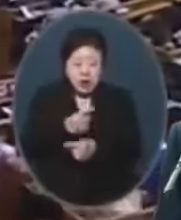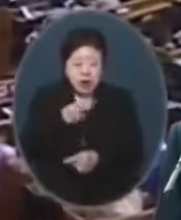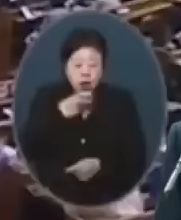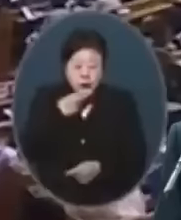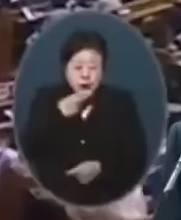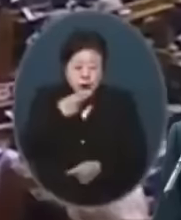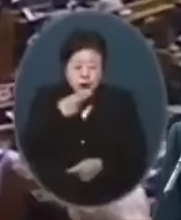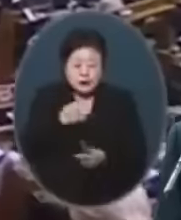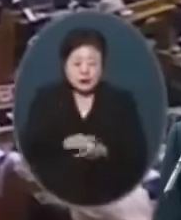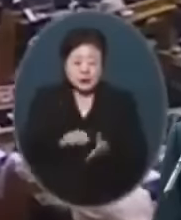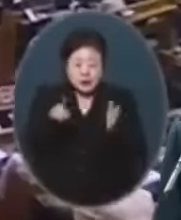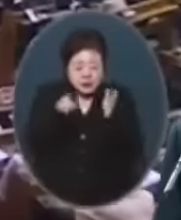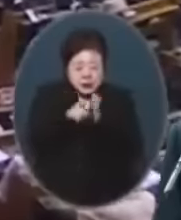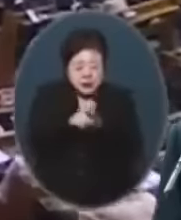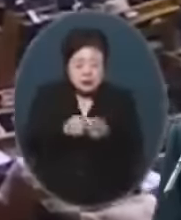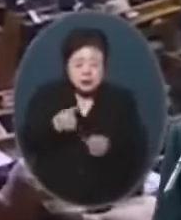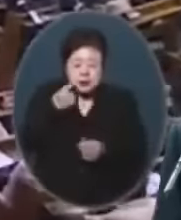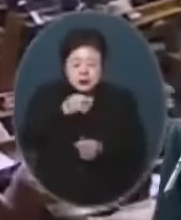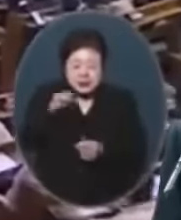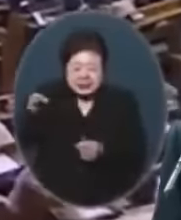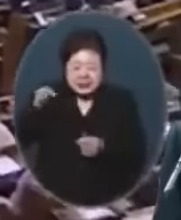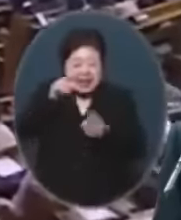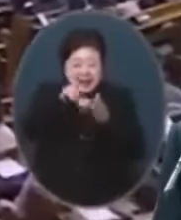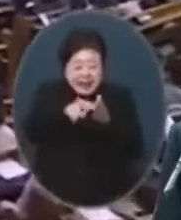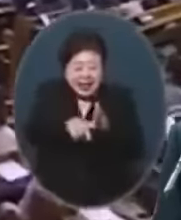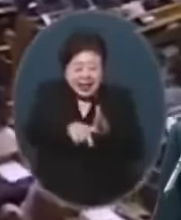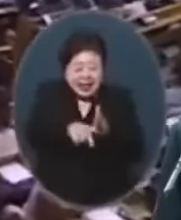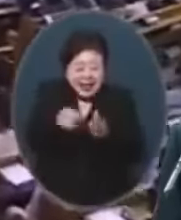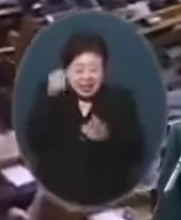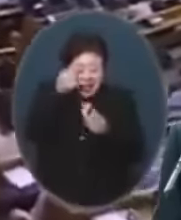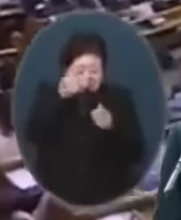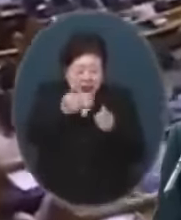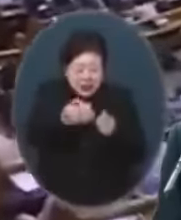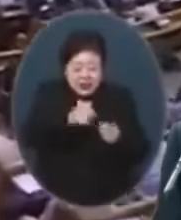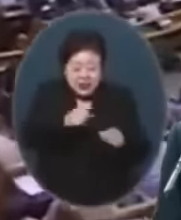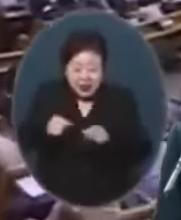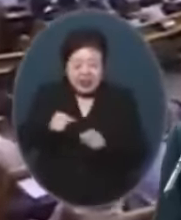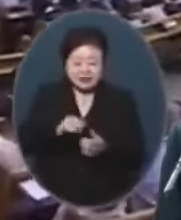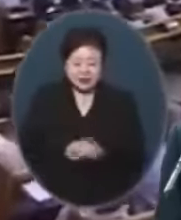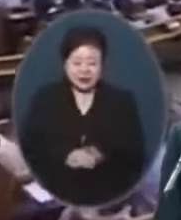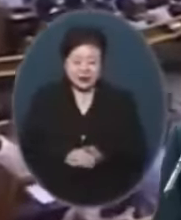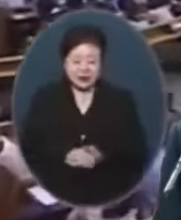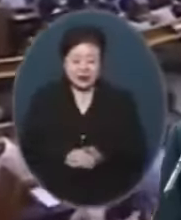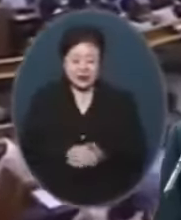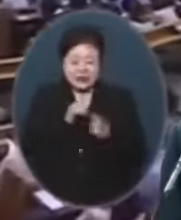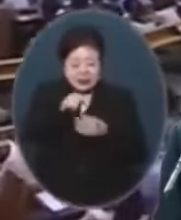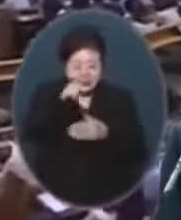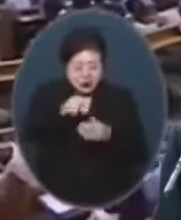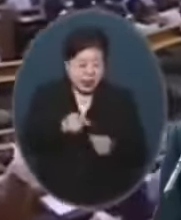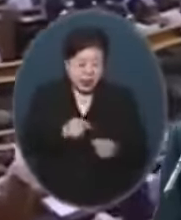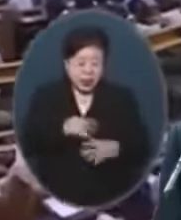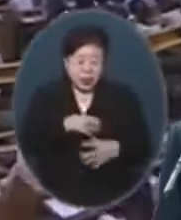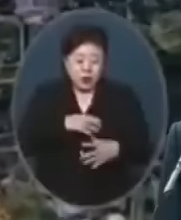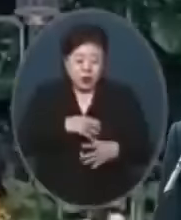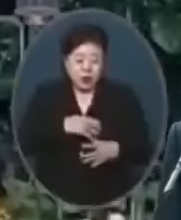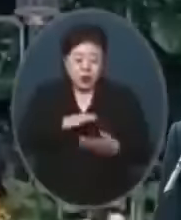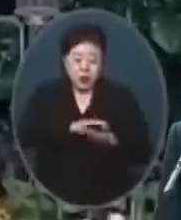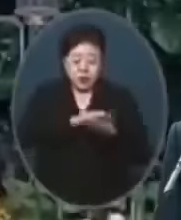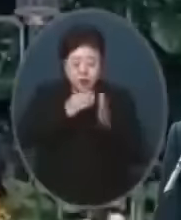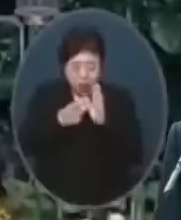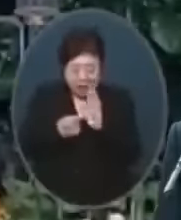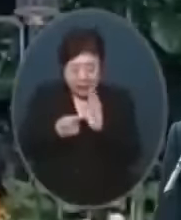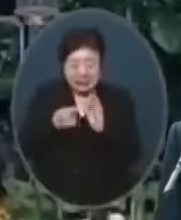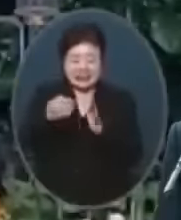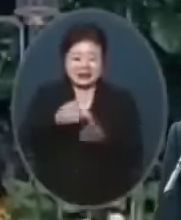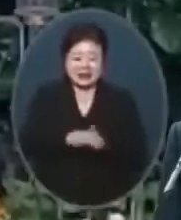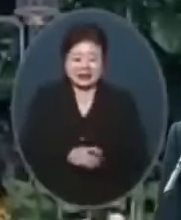않습니다. 믿음을 입술로 시인할 때 성령께서 역사하셔서 우리 삶에 놀라운 변화가